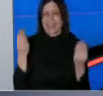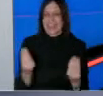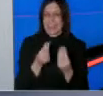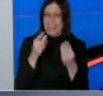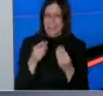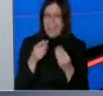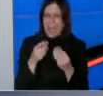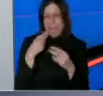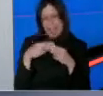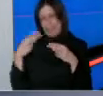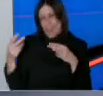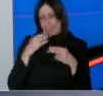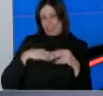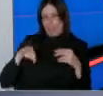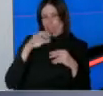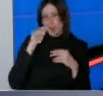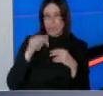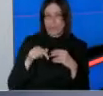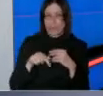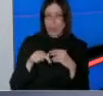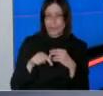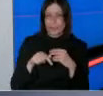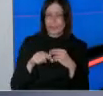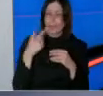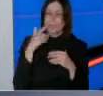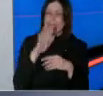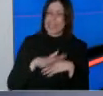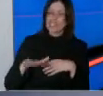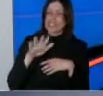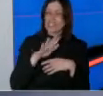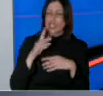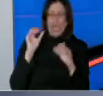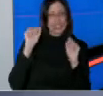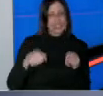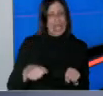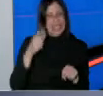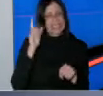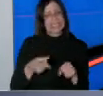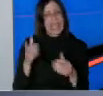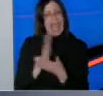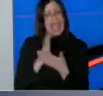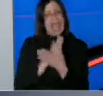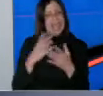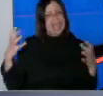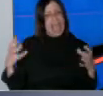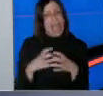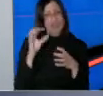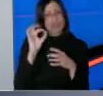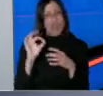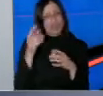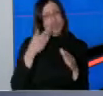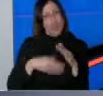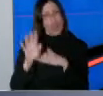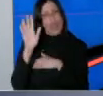האלה מהשכנים שלנו כאן באזור, כשהשליט צריך להכין את העם שלו לזה שהוא